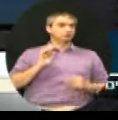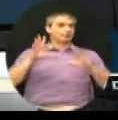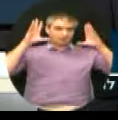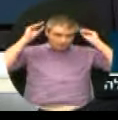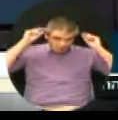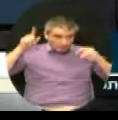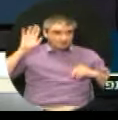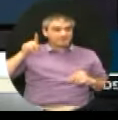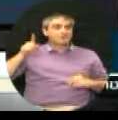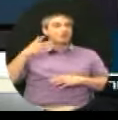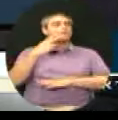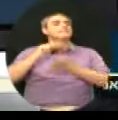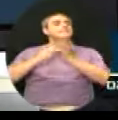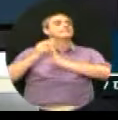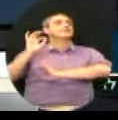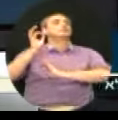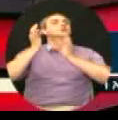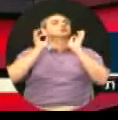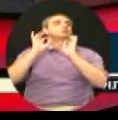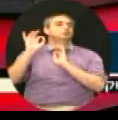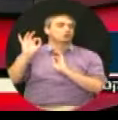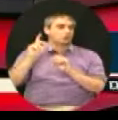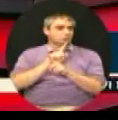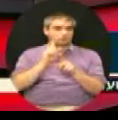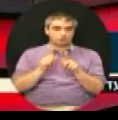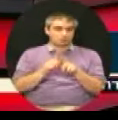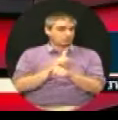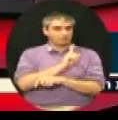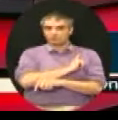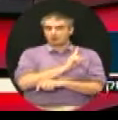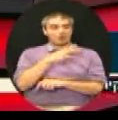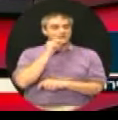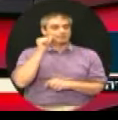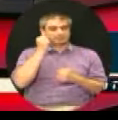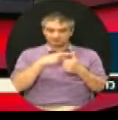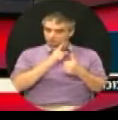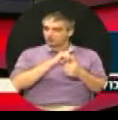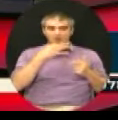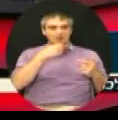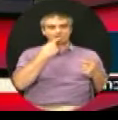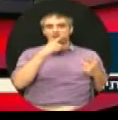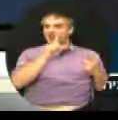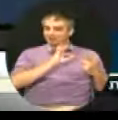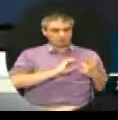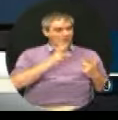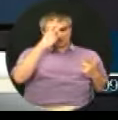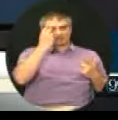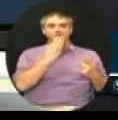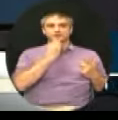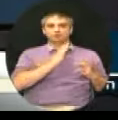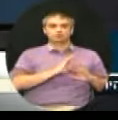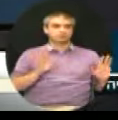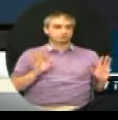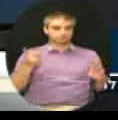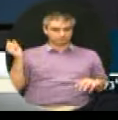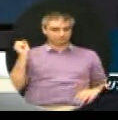גוריון, ולמרות שהמדיניות הרשמית באותם הימים הייתה לא ליידיש, לא ללדינו, נכון. לא לערבית יהודית,